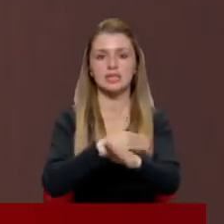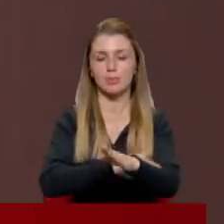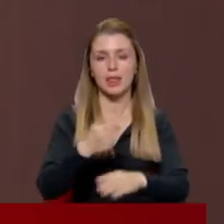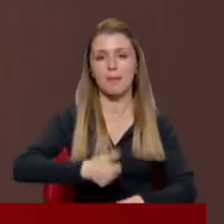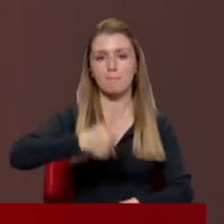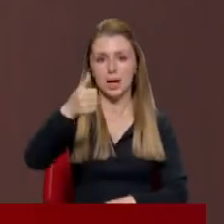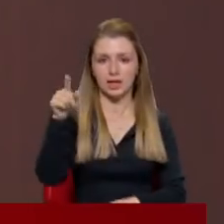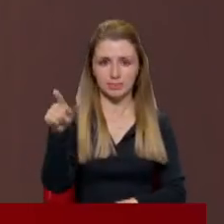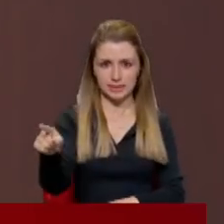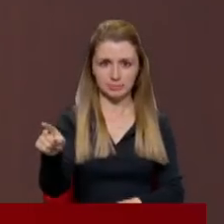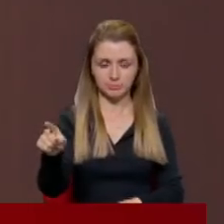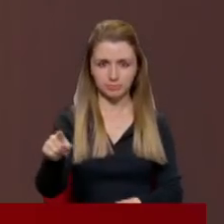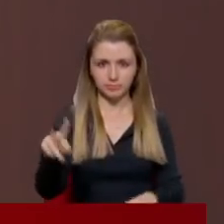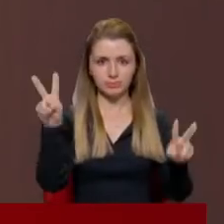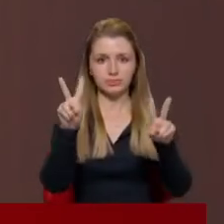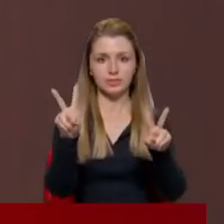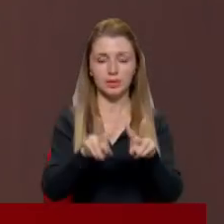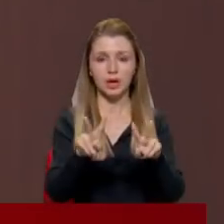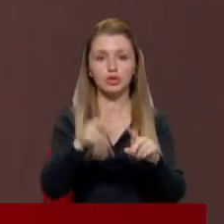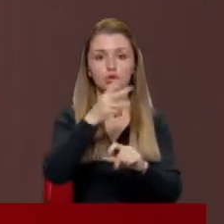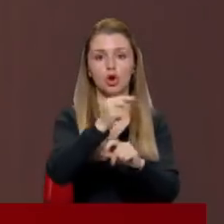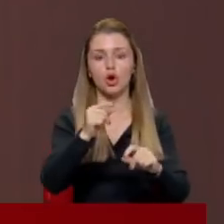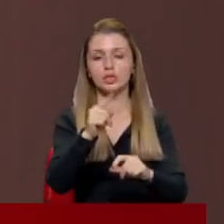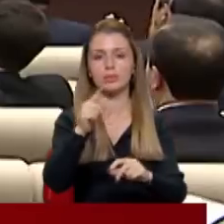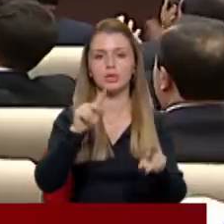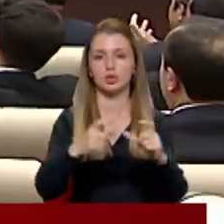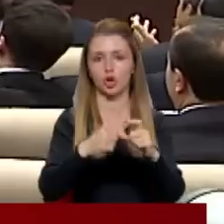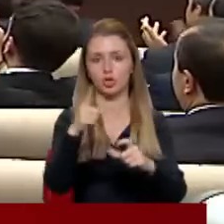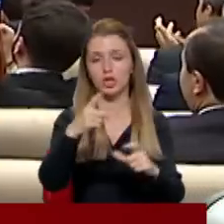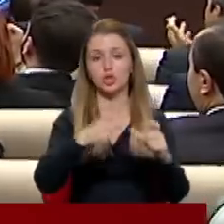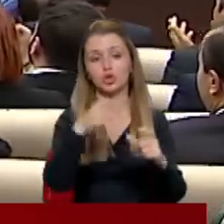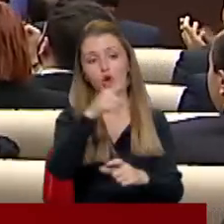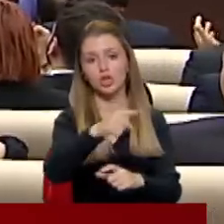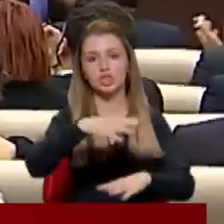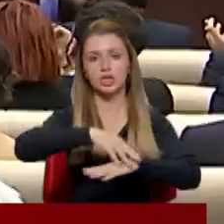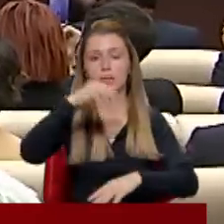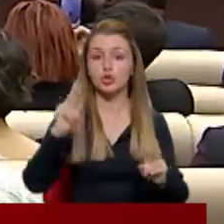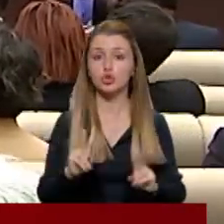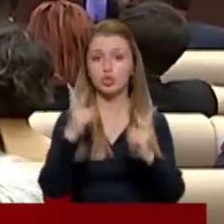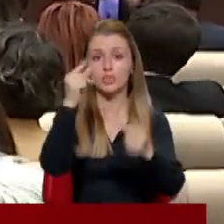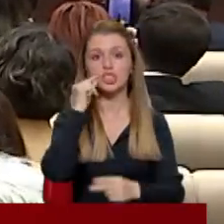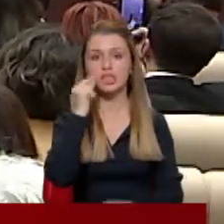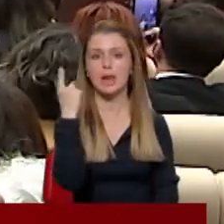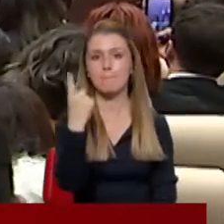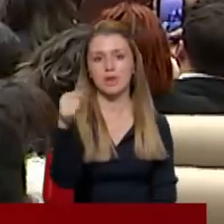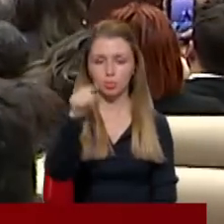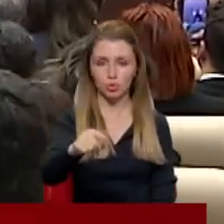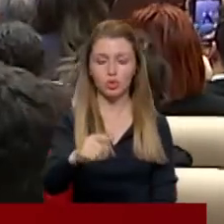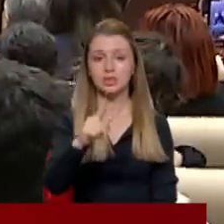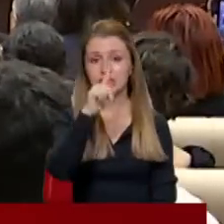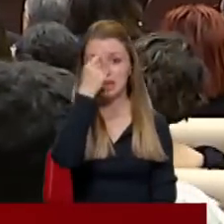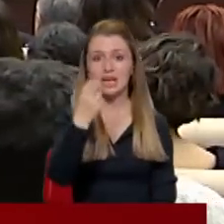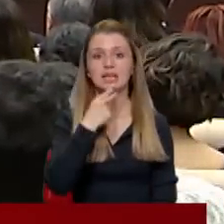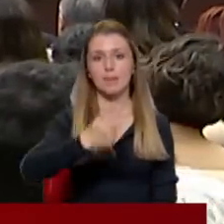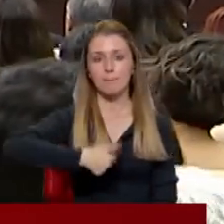bakanımız Mahinur Özdemir Göktaş Göktaş da kabinenin sürpriz isimlerinden biri ve tek